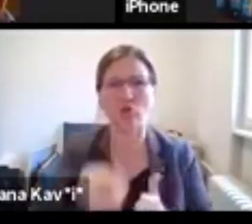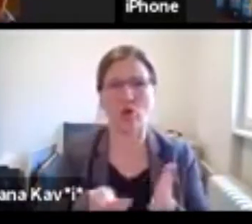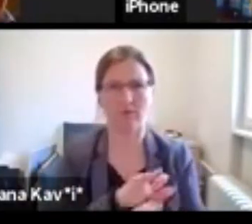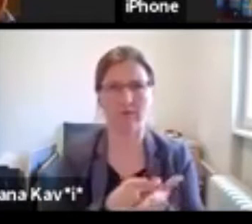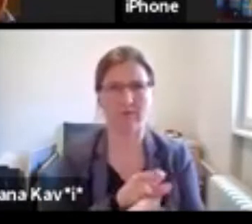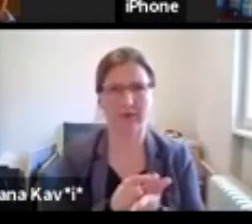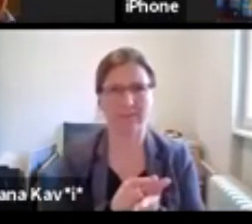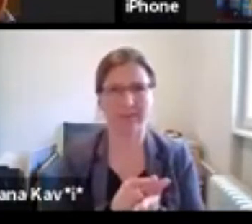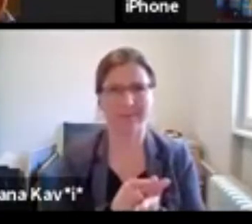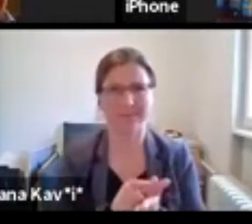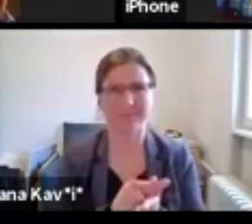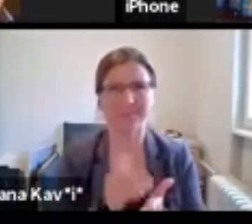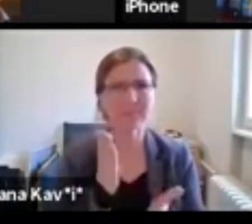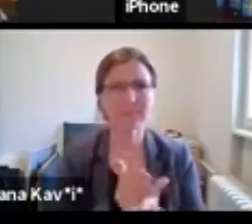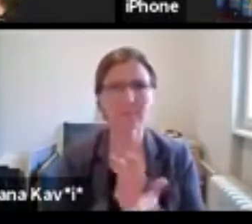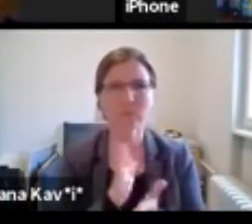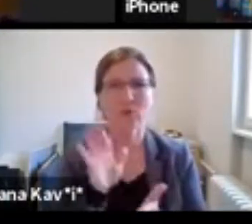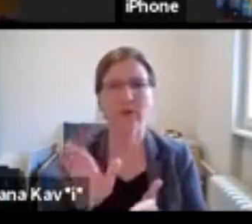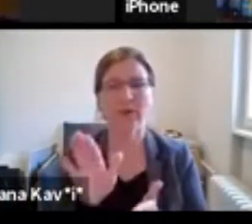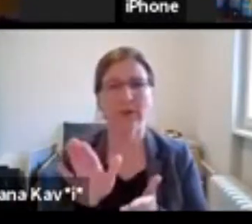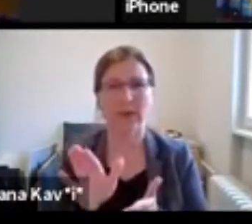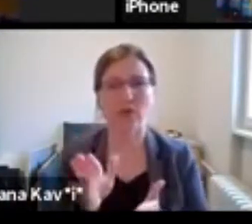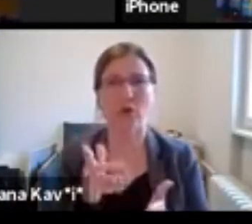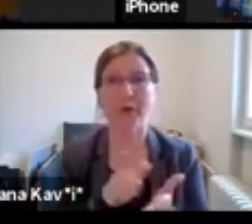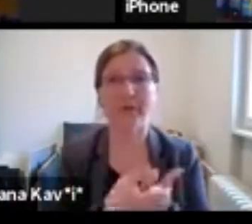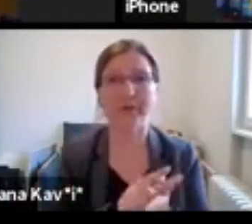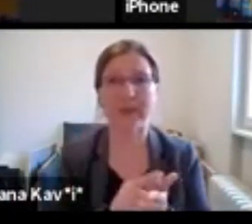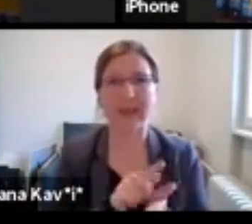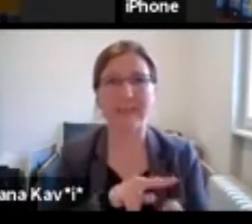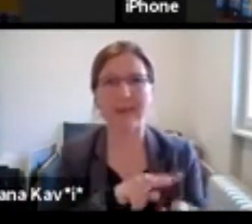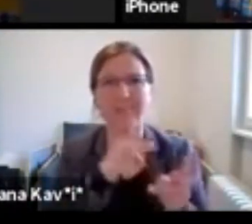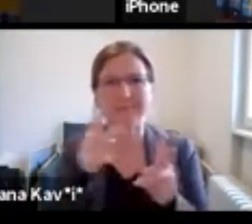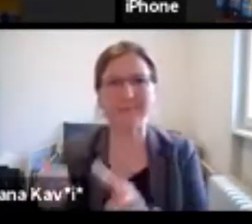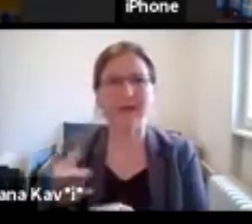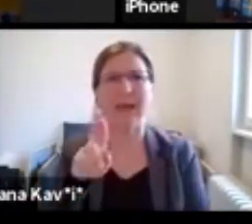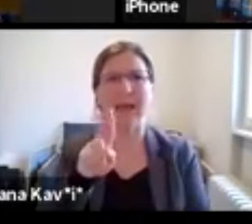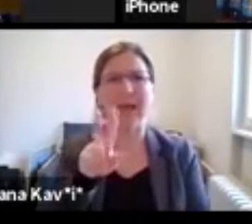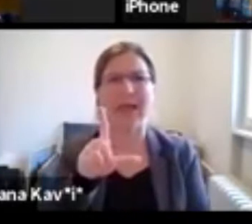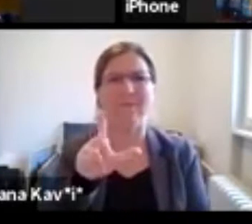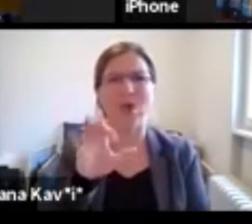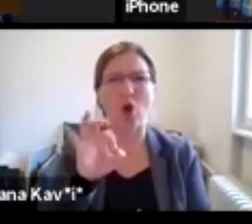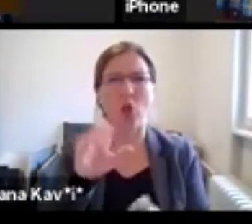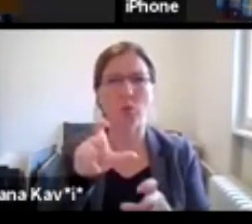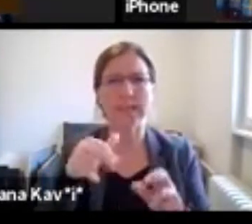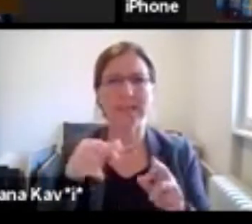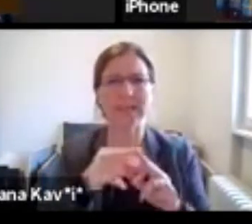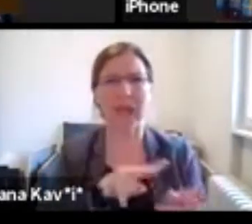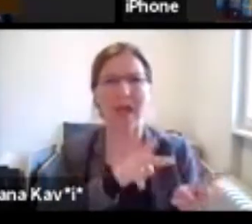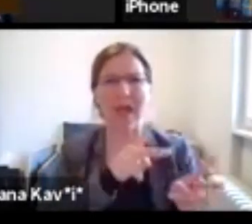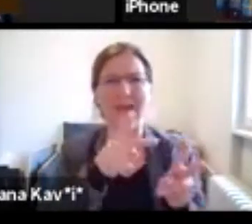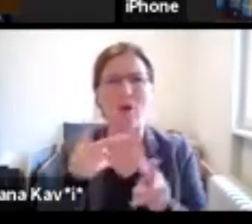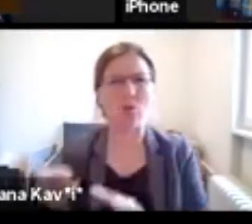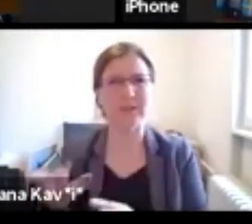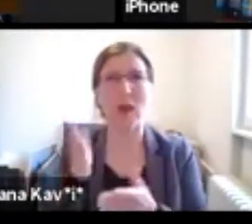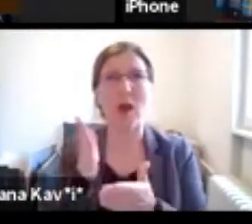Ne kaže se bez razloga da su tijekom evolucije preživjeli upravo oni koji su se prilagodili i zato kao što vidite